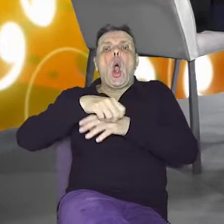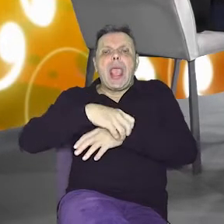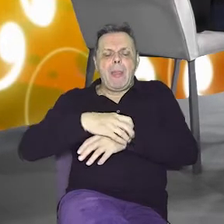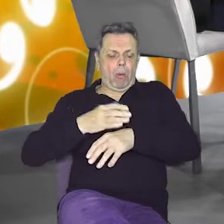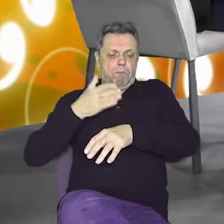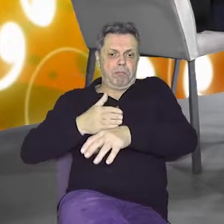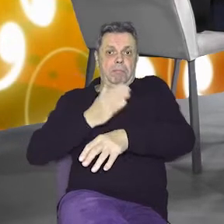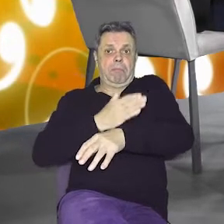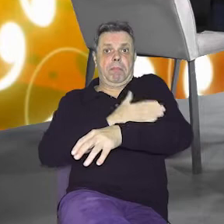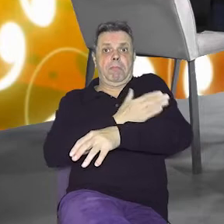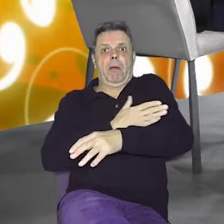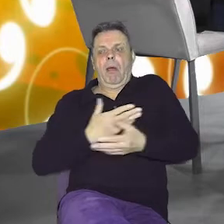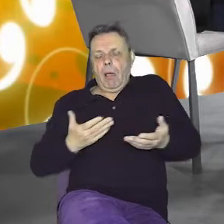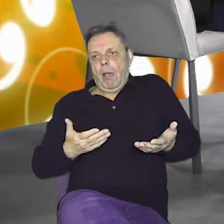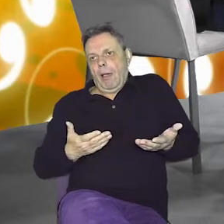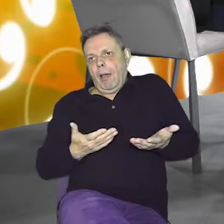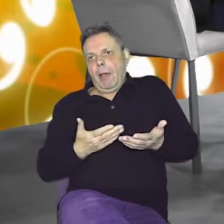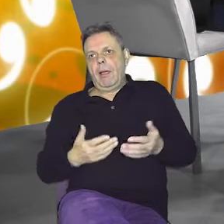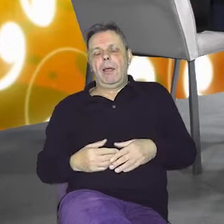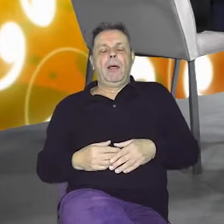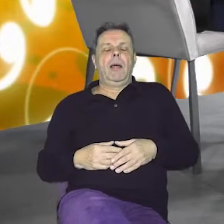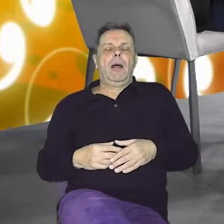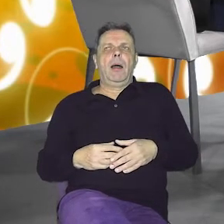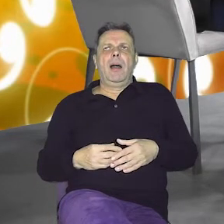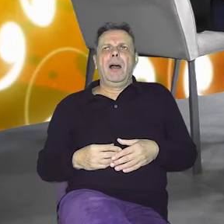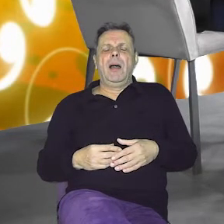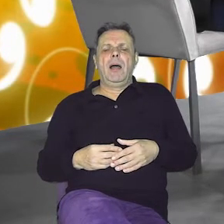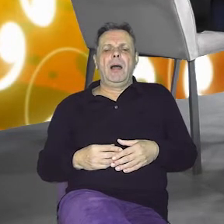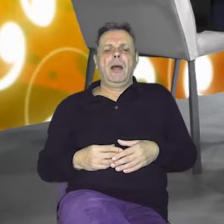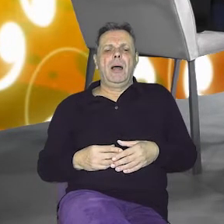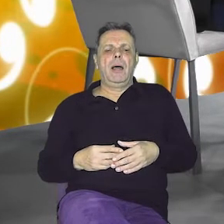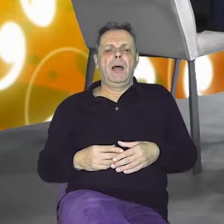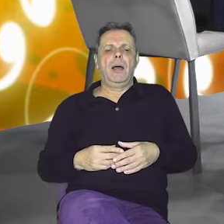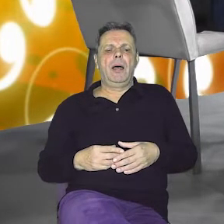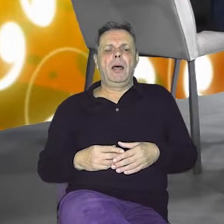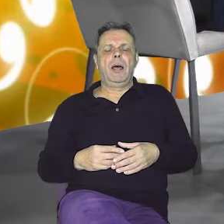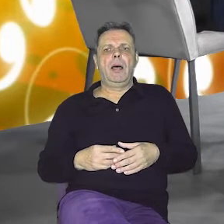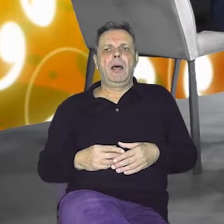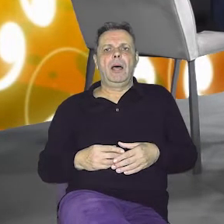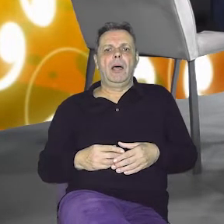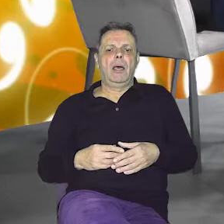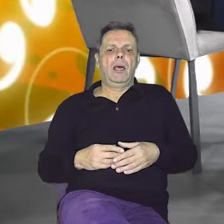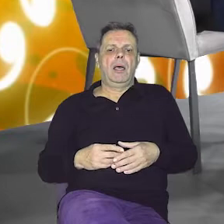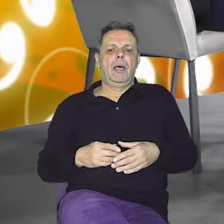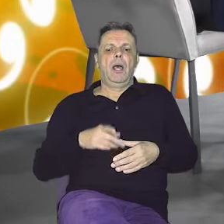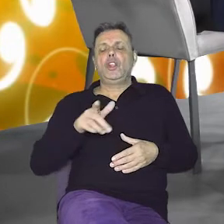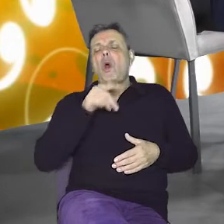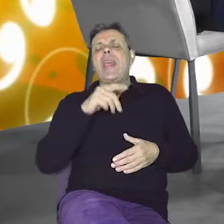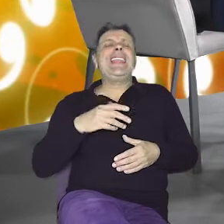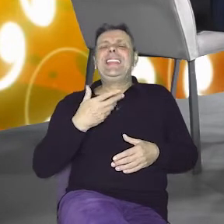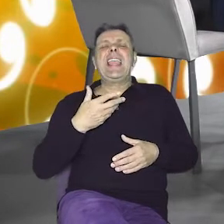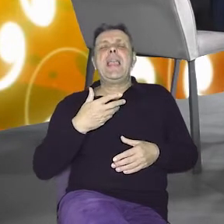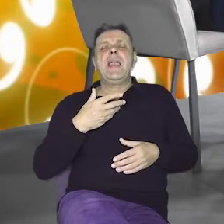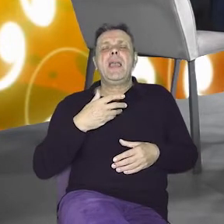E, sad, kako je to... To ni psihijatri ne znaju objasniti. Nemojte onda mene pitati, molim vas. Ja sam kirurg. A s obzirom da se s